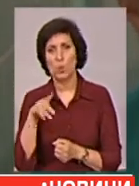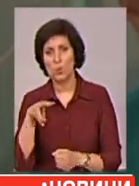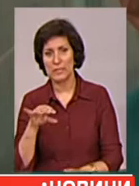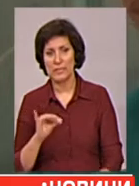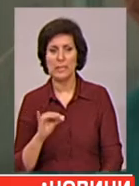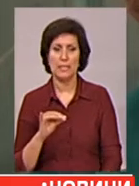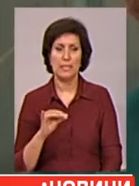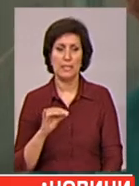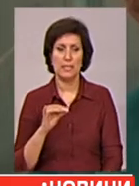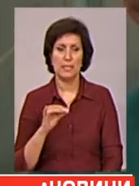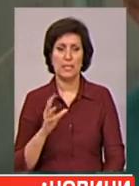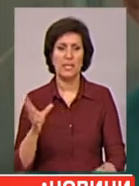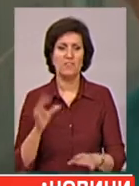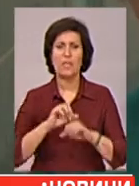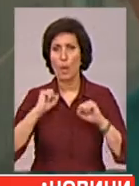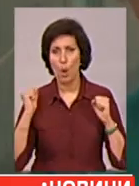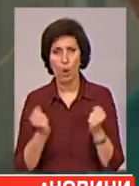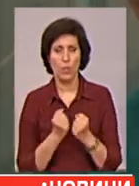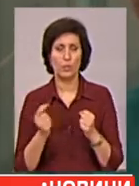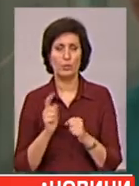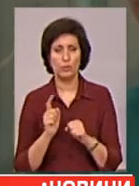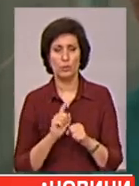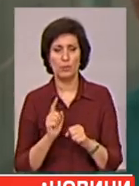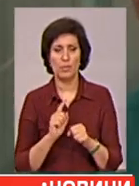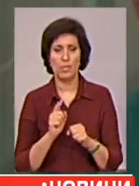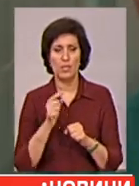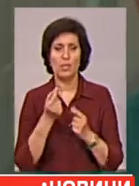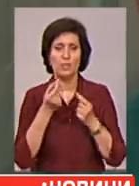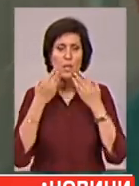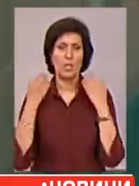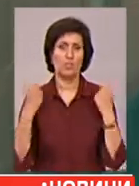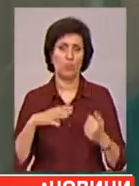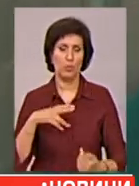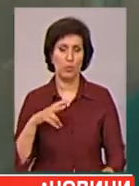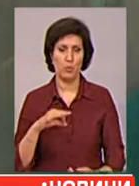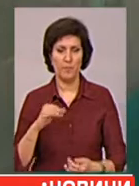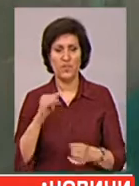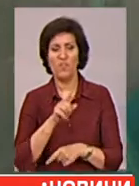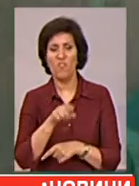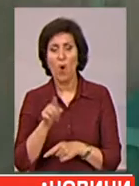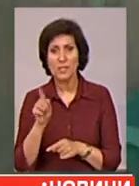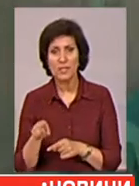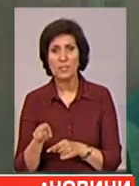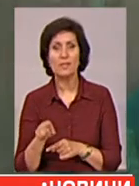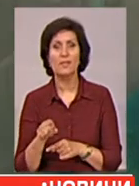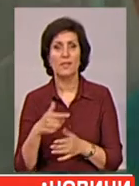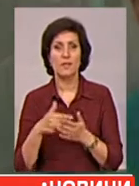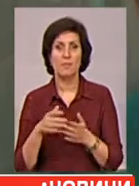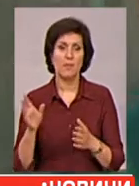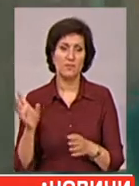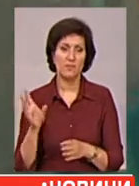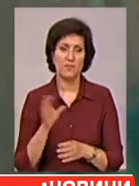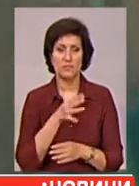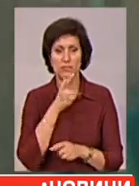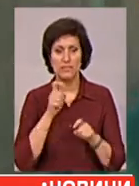фрукти, все холодне заморожене, щоб їм трохи легше було. І вони майже все,